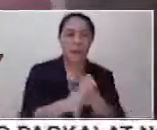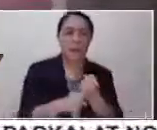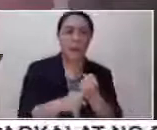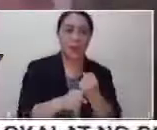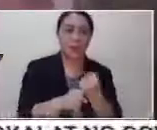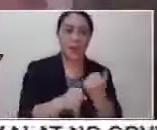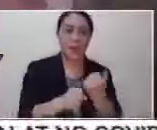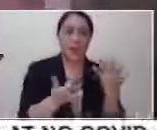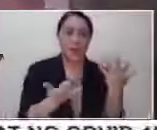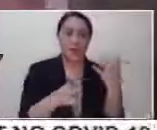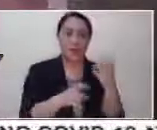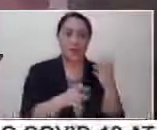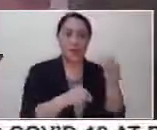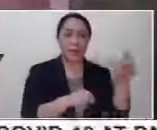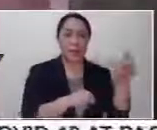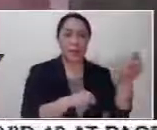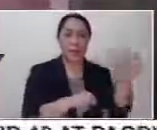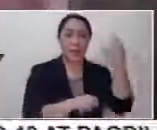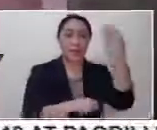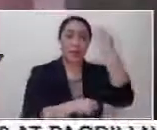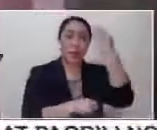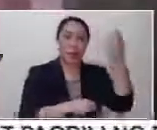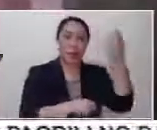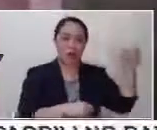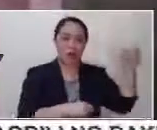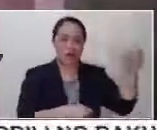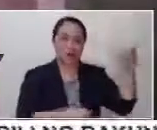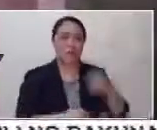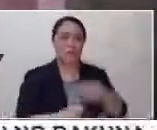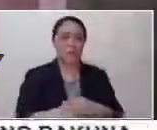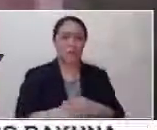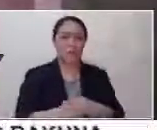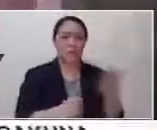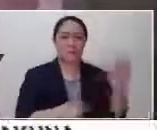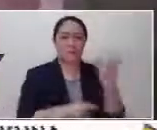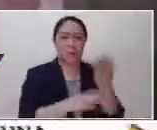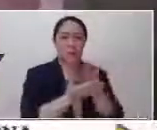kami. Minsan, namamatayan.